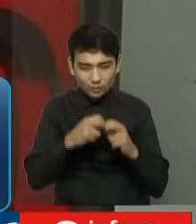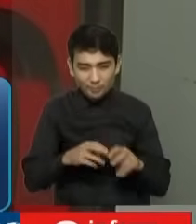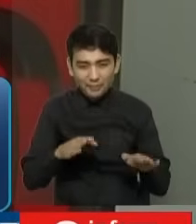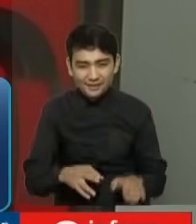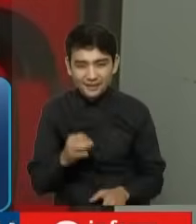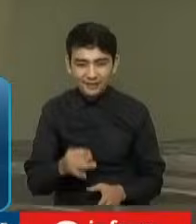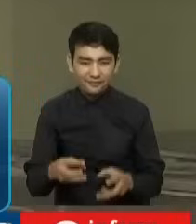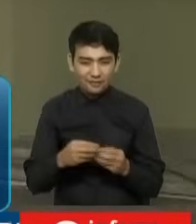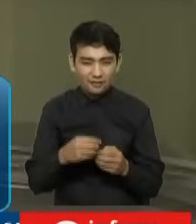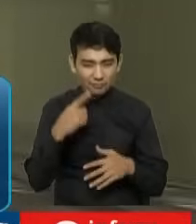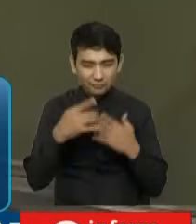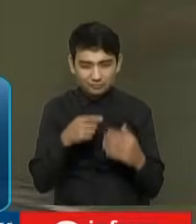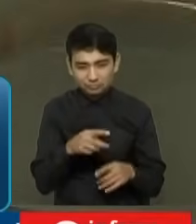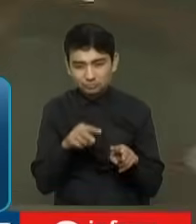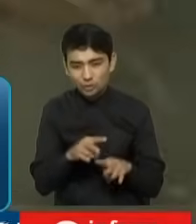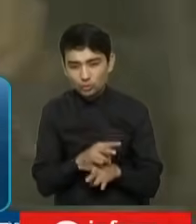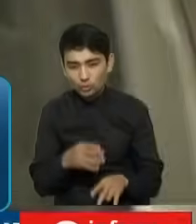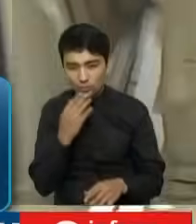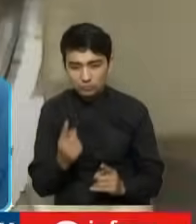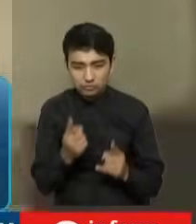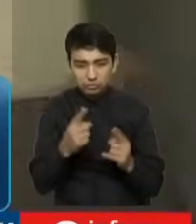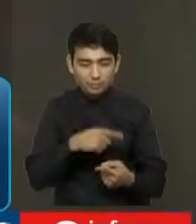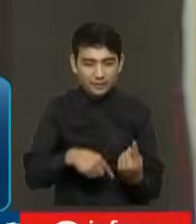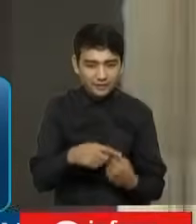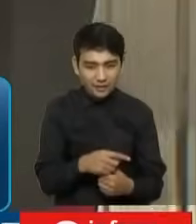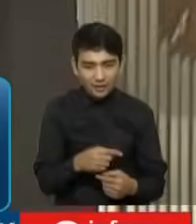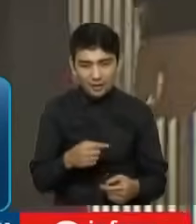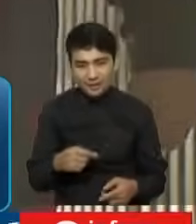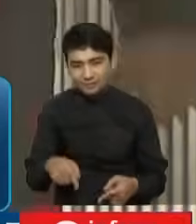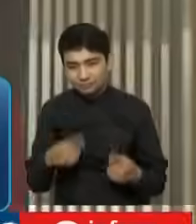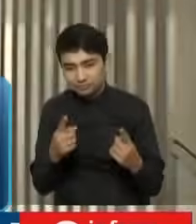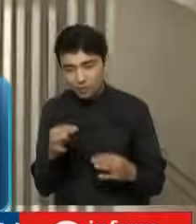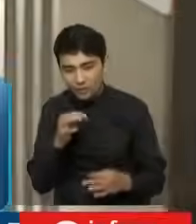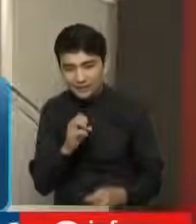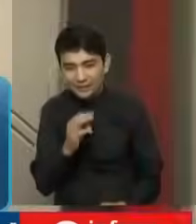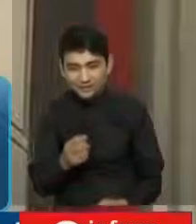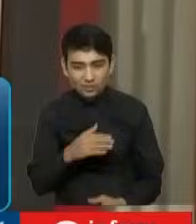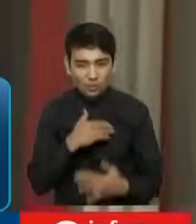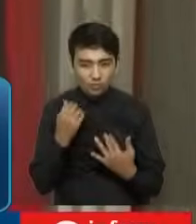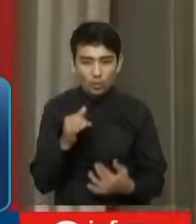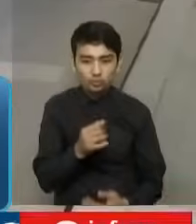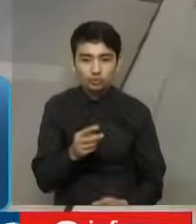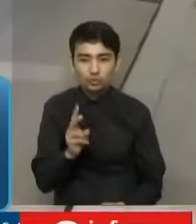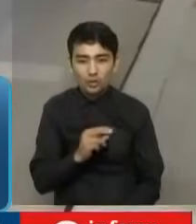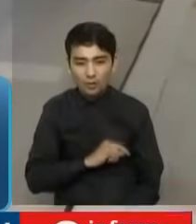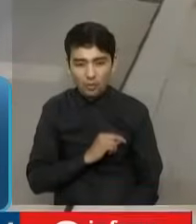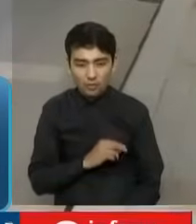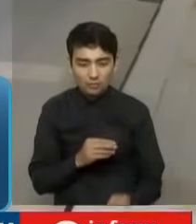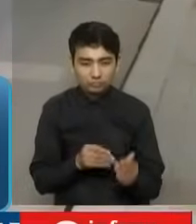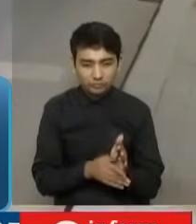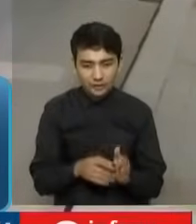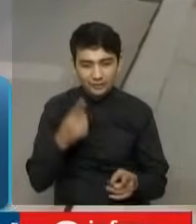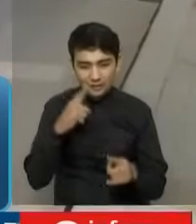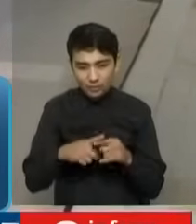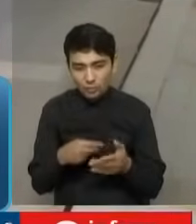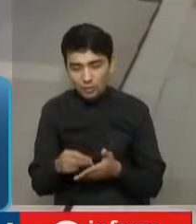из-за беспорядка в этой сфере крупный бизнес вкладываться в развитие станций не хочет. А те, кто уже работает, тратится на оборудование,